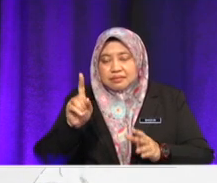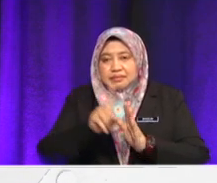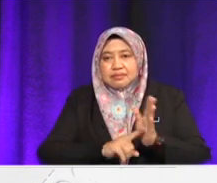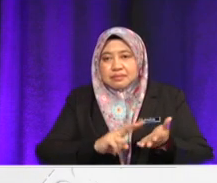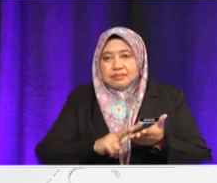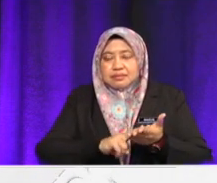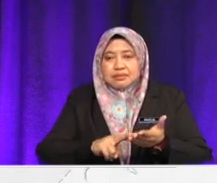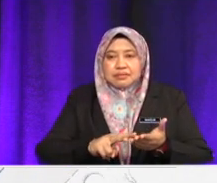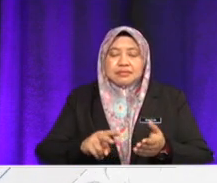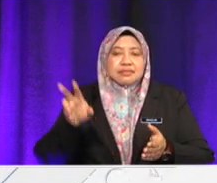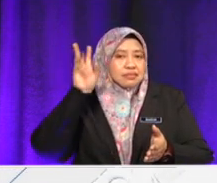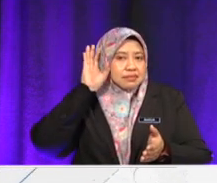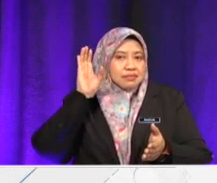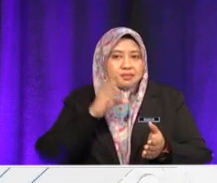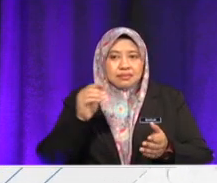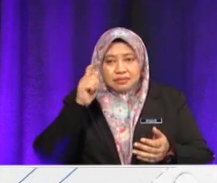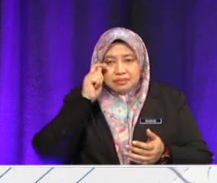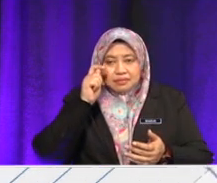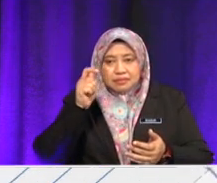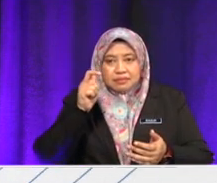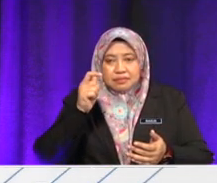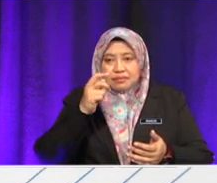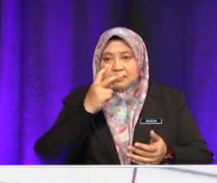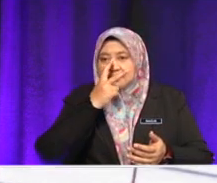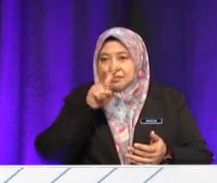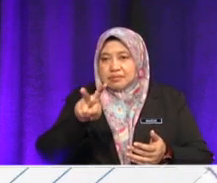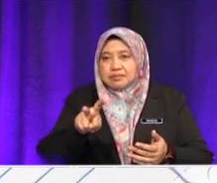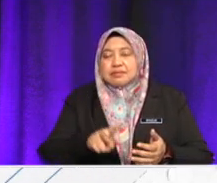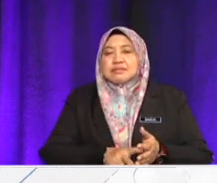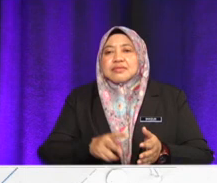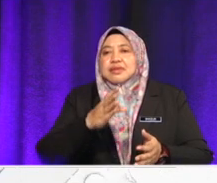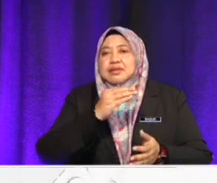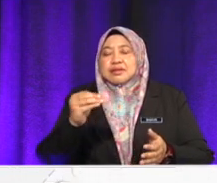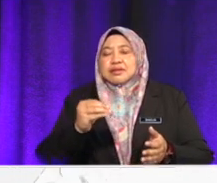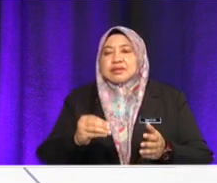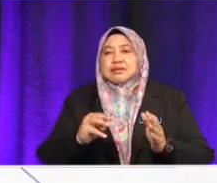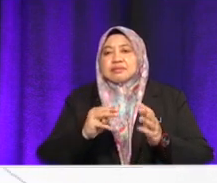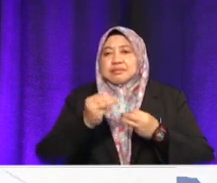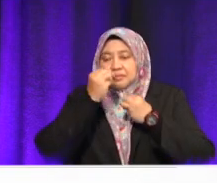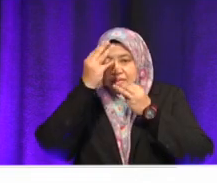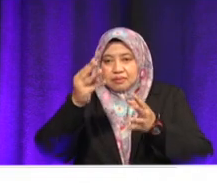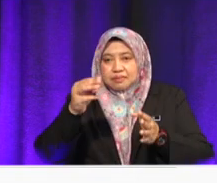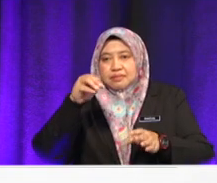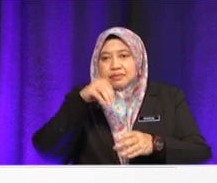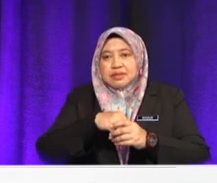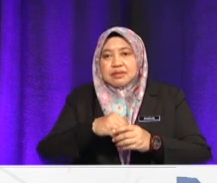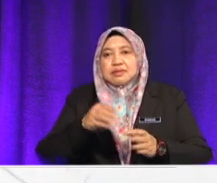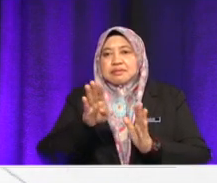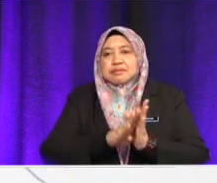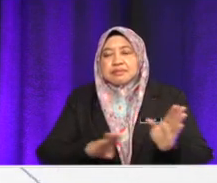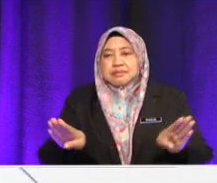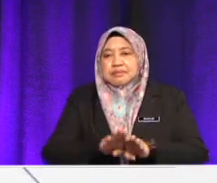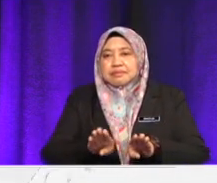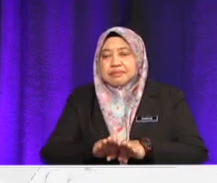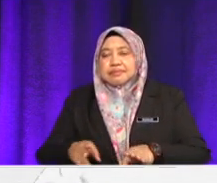didengar dan dituntun serta melengkapkan Maklumat dalam berbagai bahan menghasilkan berbagai